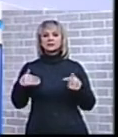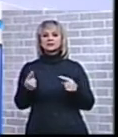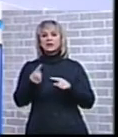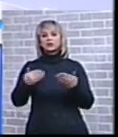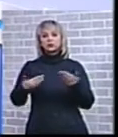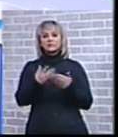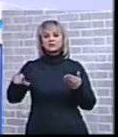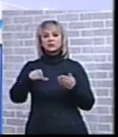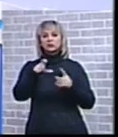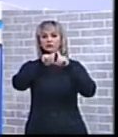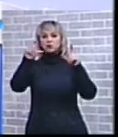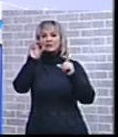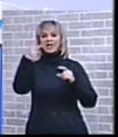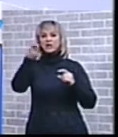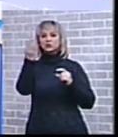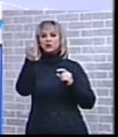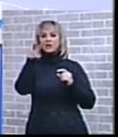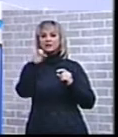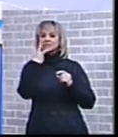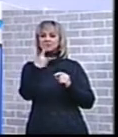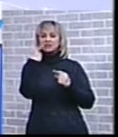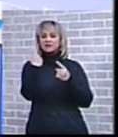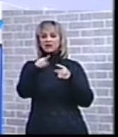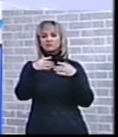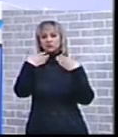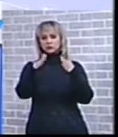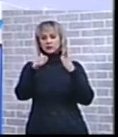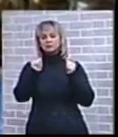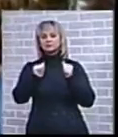Здравствуйте, это новости на Дону. В студии Дарья Шулик. Смотрите в этом выпуске.